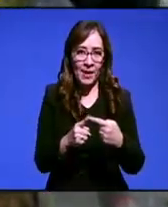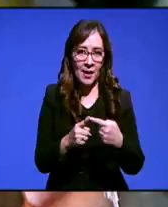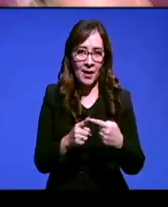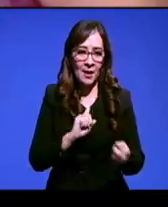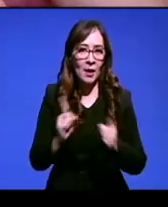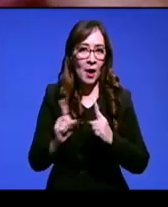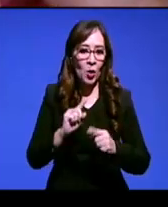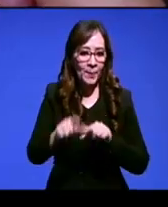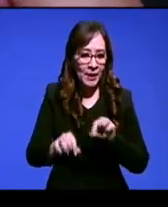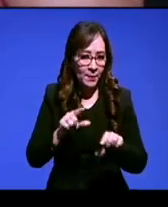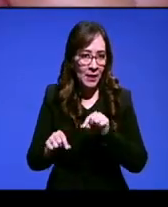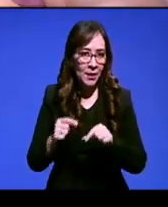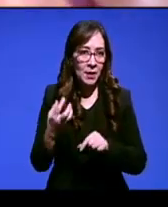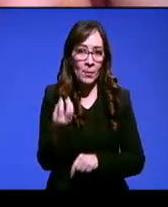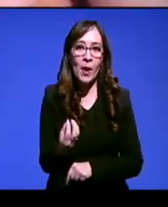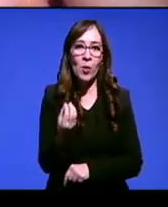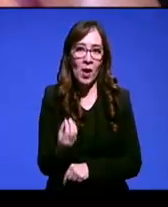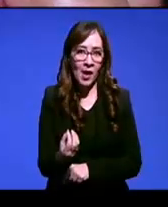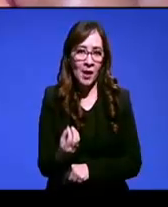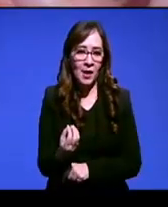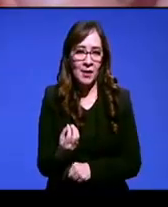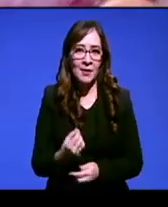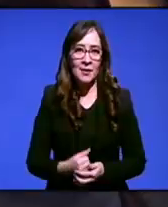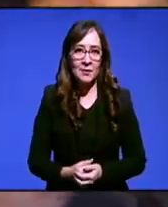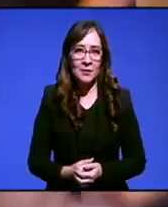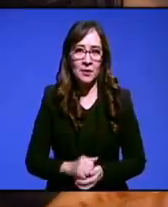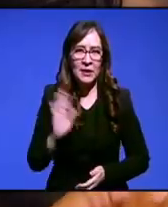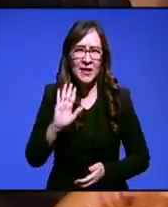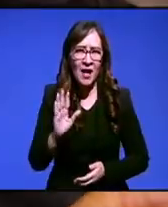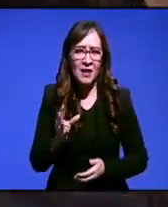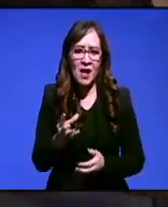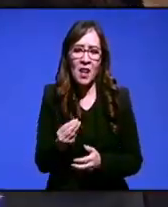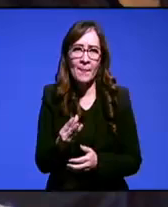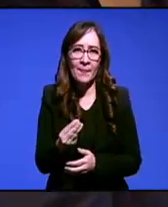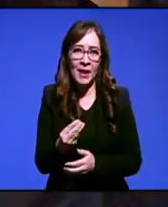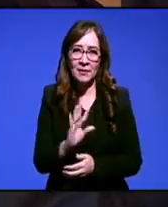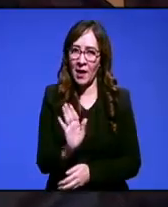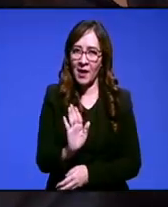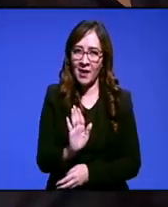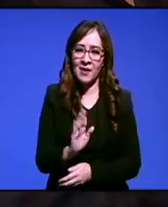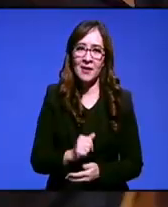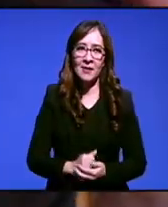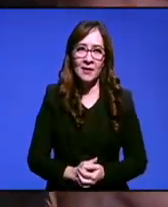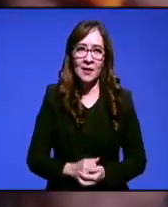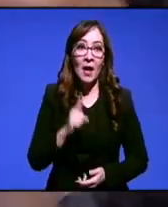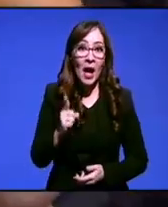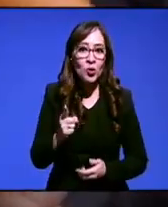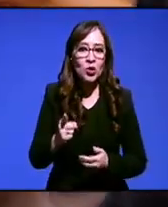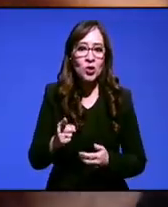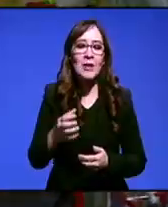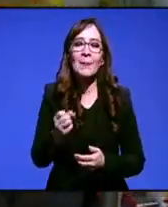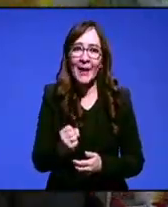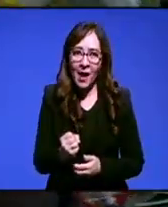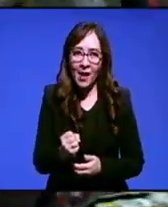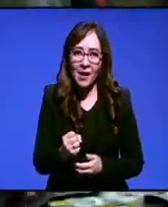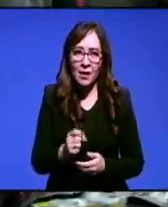bawang, teksturnya tidak lembek. Jadi kita harus pegang juga ya. Oh, jadi kalau busuk biasanya